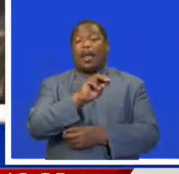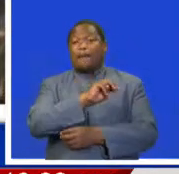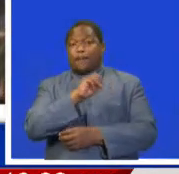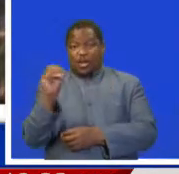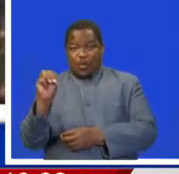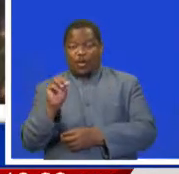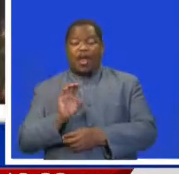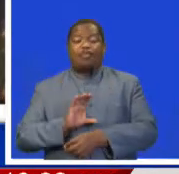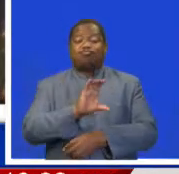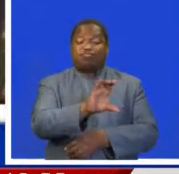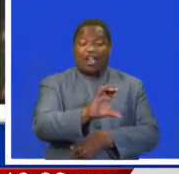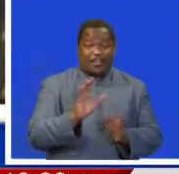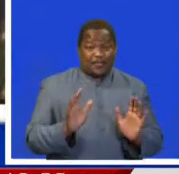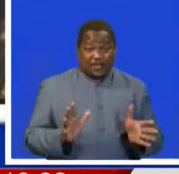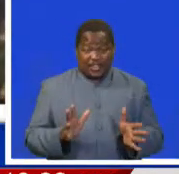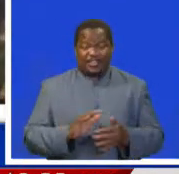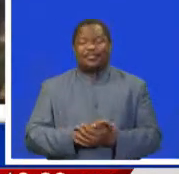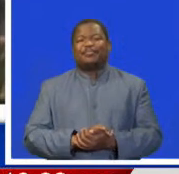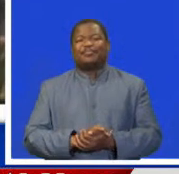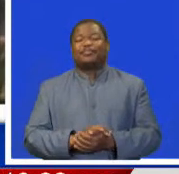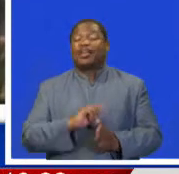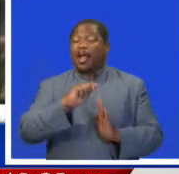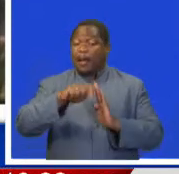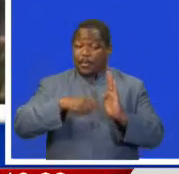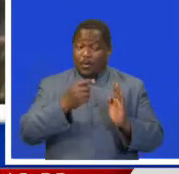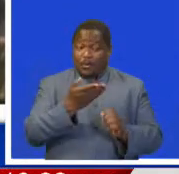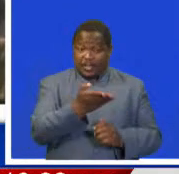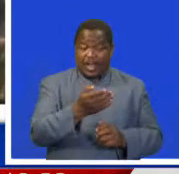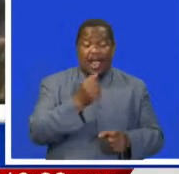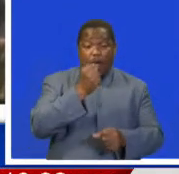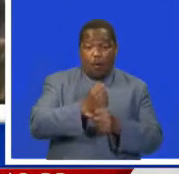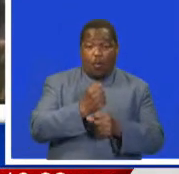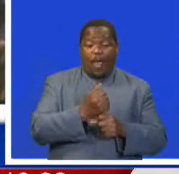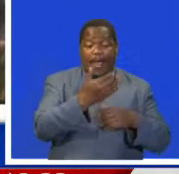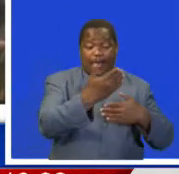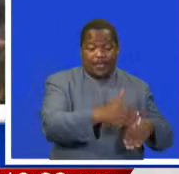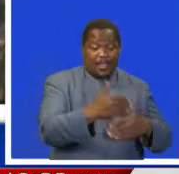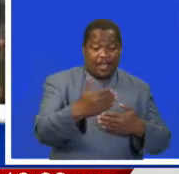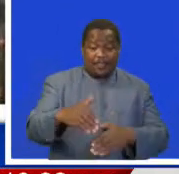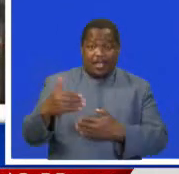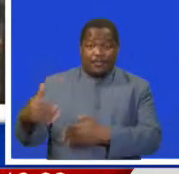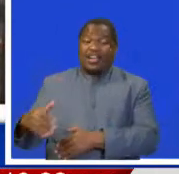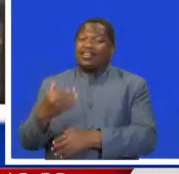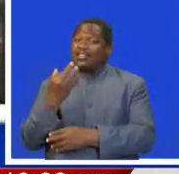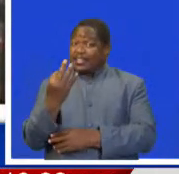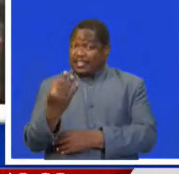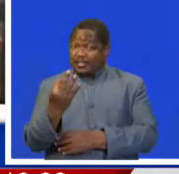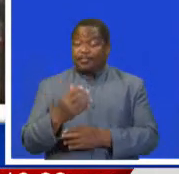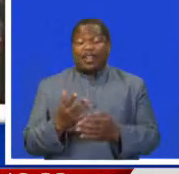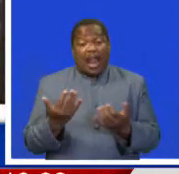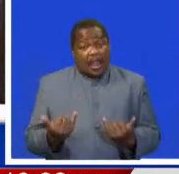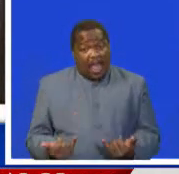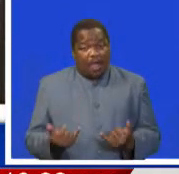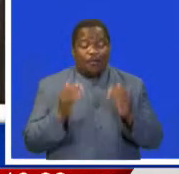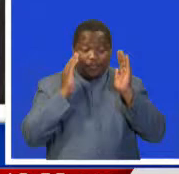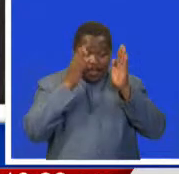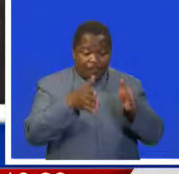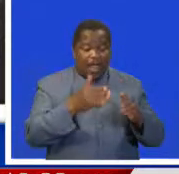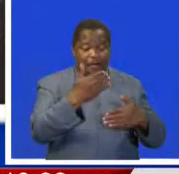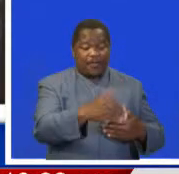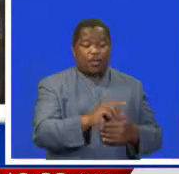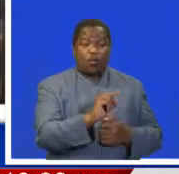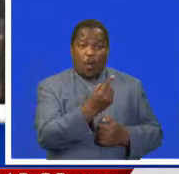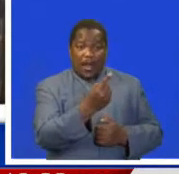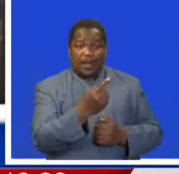emalangeni Imvuna ithi lo msebenzi sewutawendiwa ngetigaba letintsathu kanike kwamanje kusachubeka sigaba sekucala lapho khona